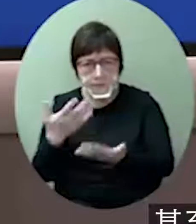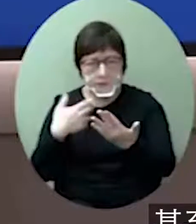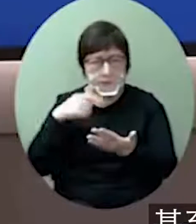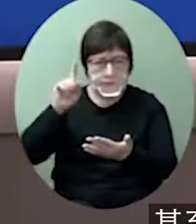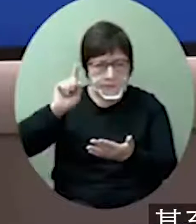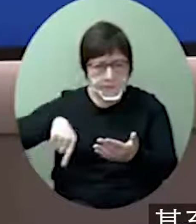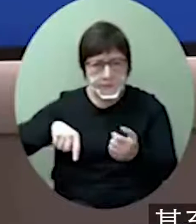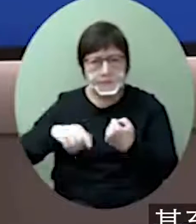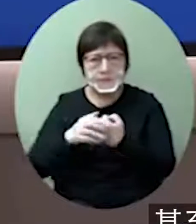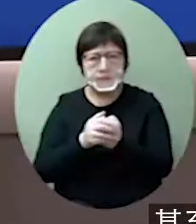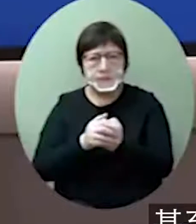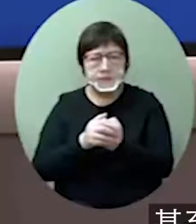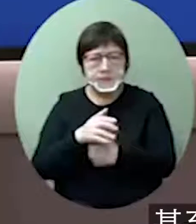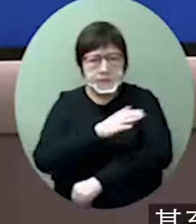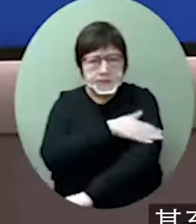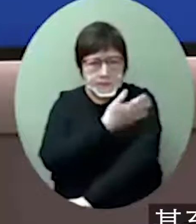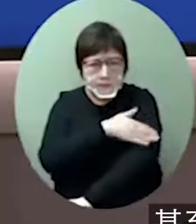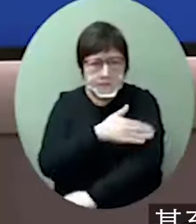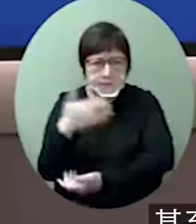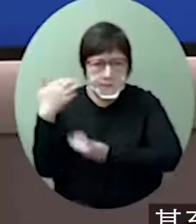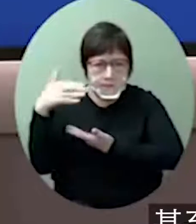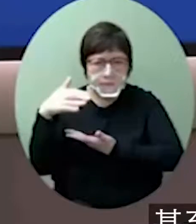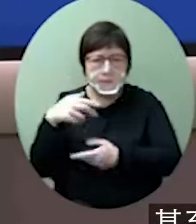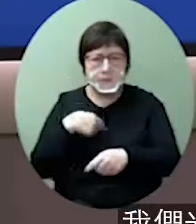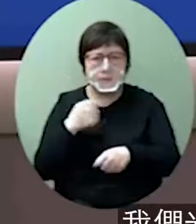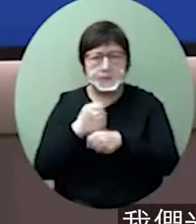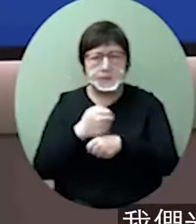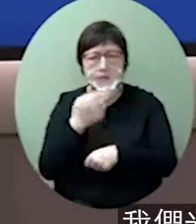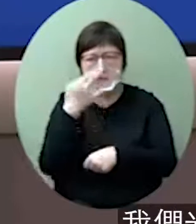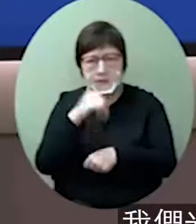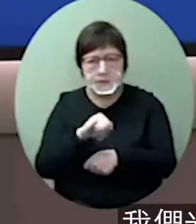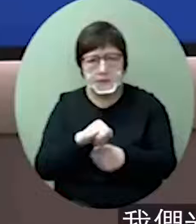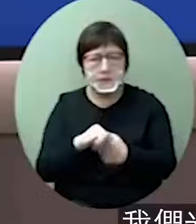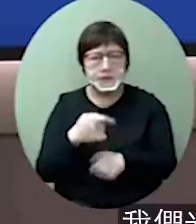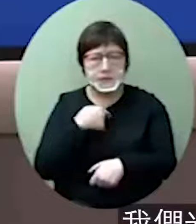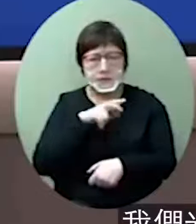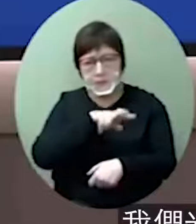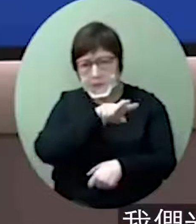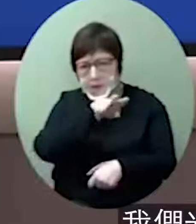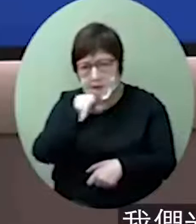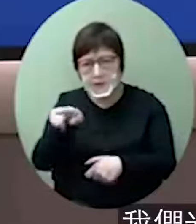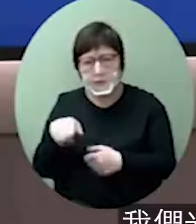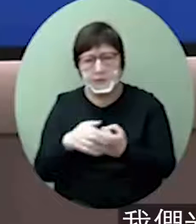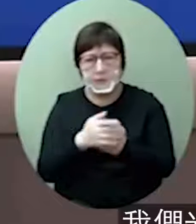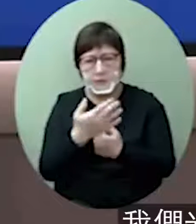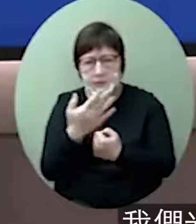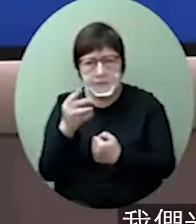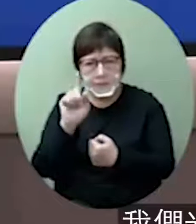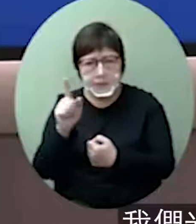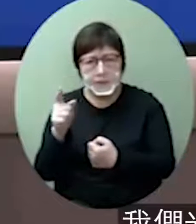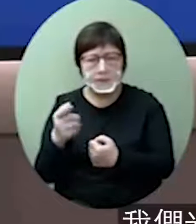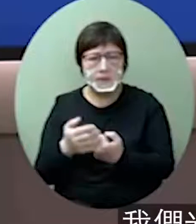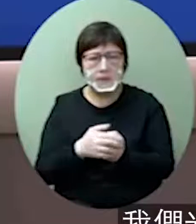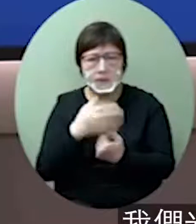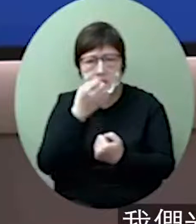咗一啲嘅人同埋物資咧，係冇可能做。我哋淨係要去揾呢幾百個擺喺